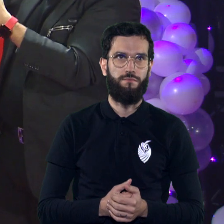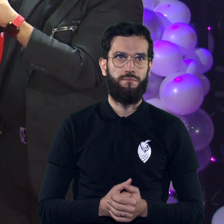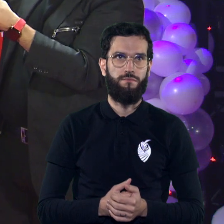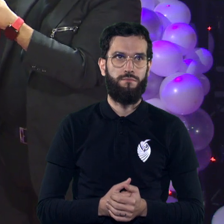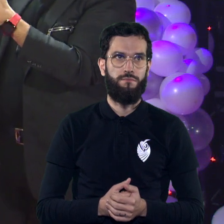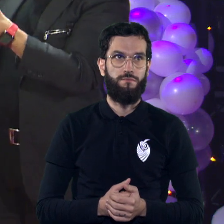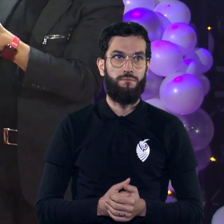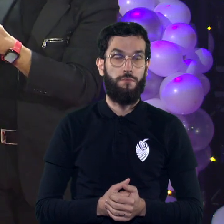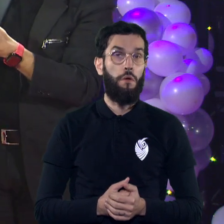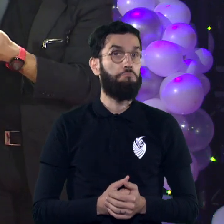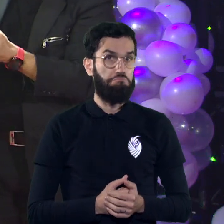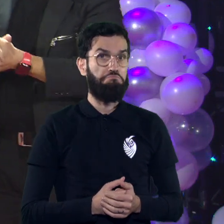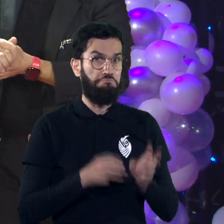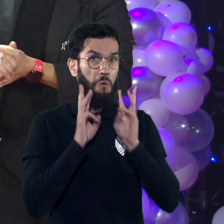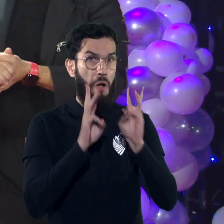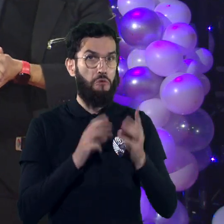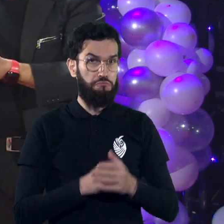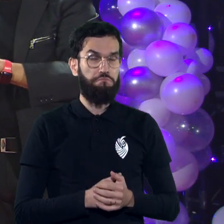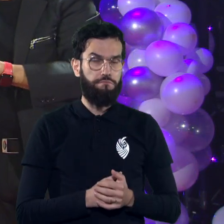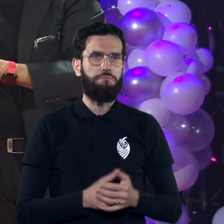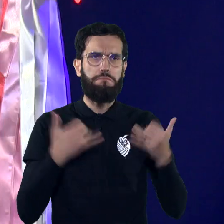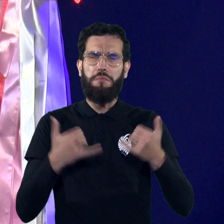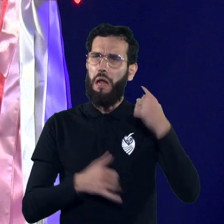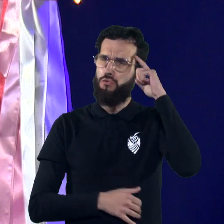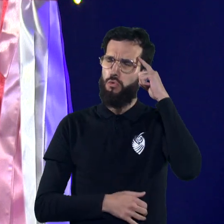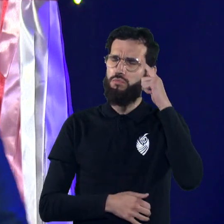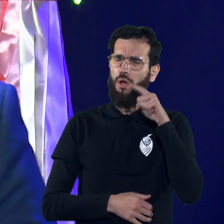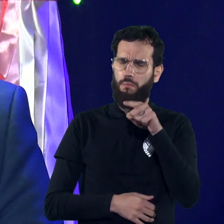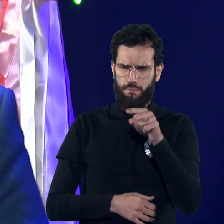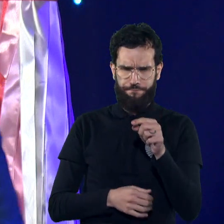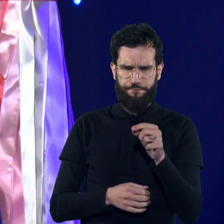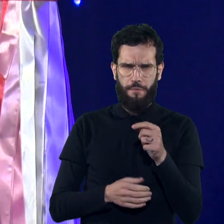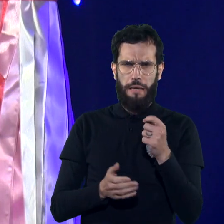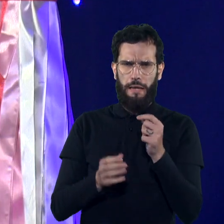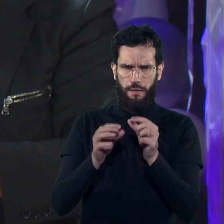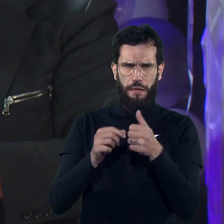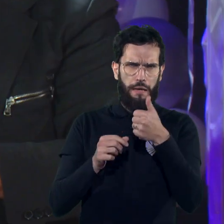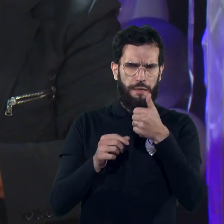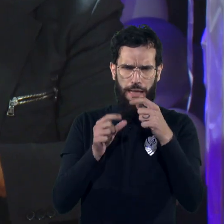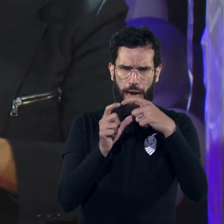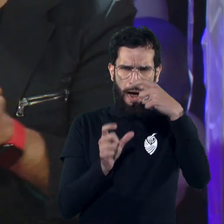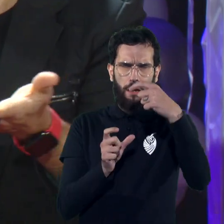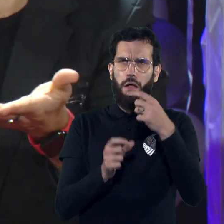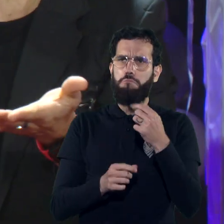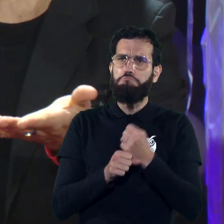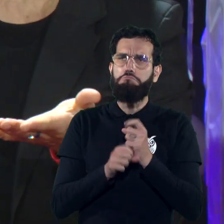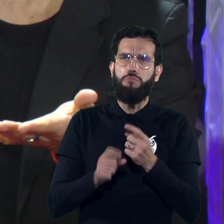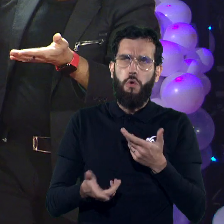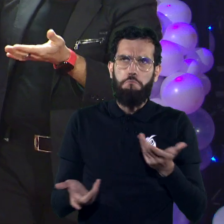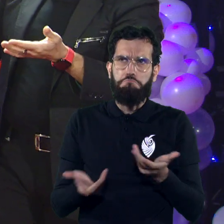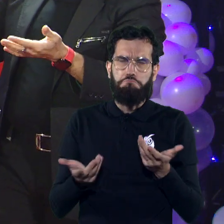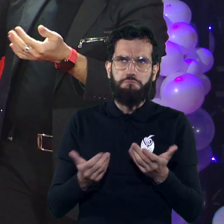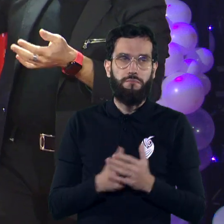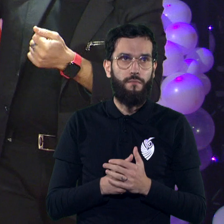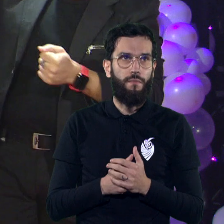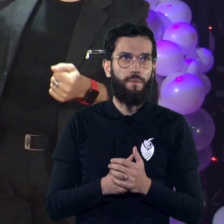zamieša. Nech sa páči. Wow. No, teraz rozmýšľam, že čo vlastne s tou kartou chcem robiť. Vieš čo? Nice.